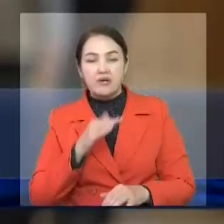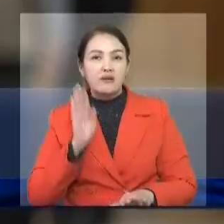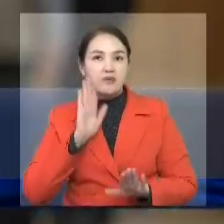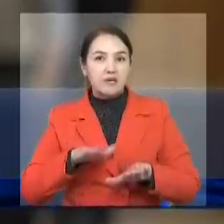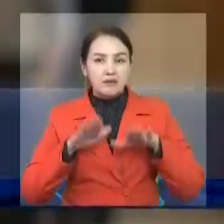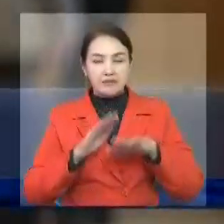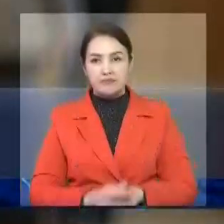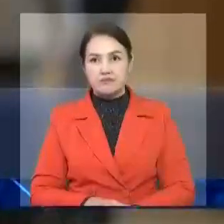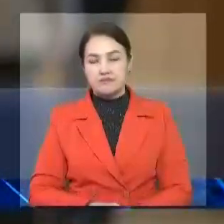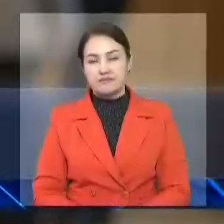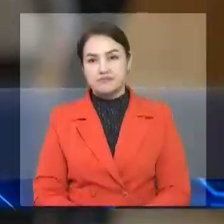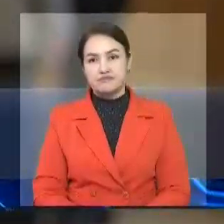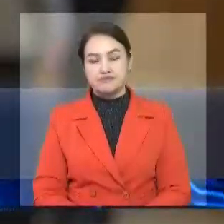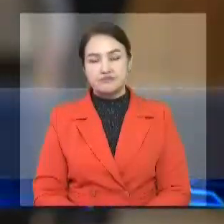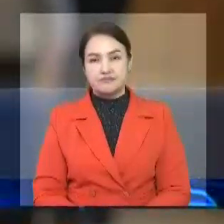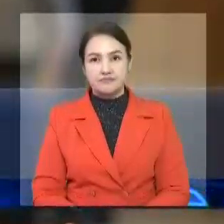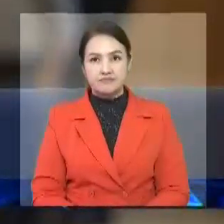наводнения.